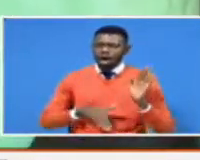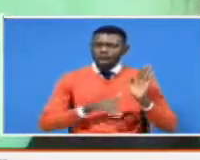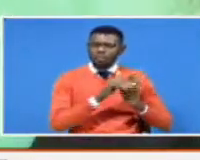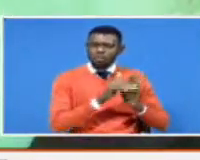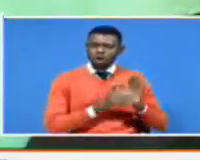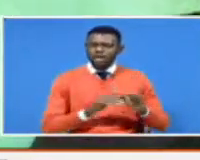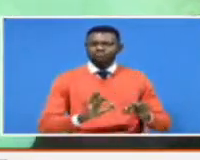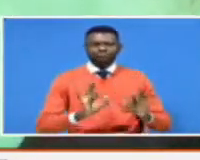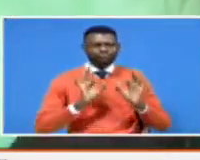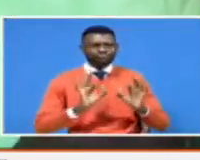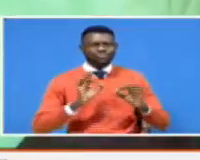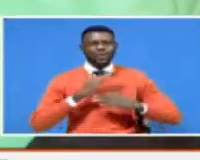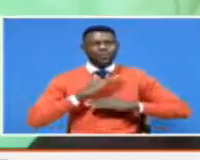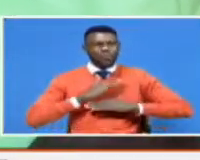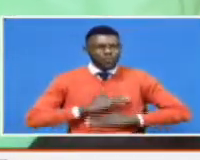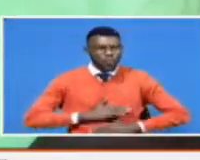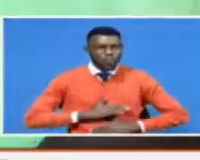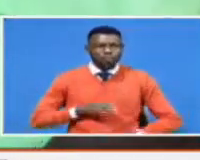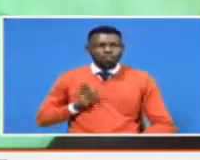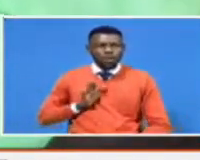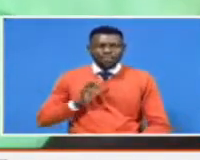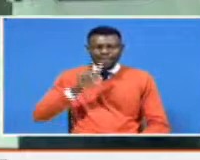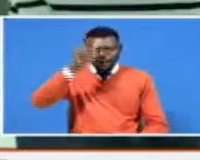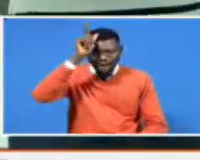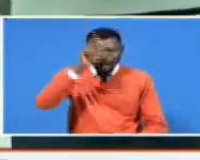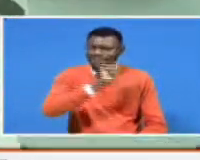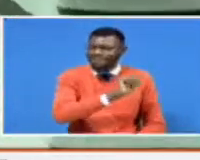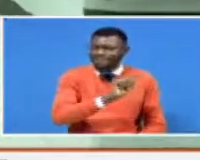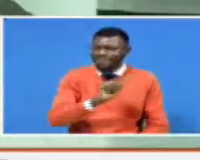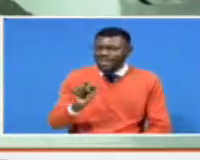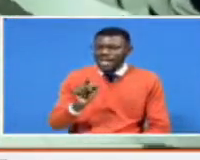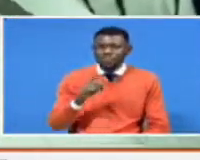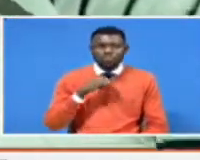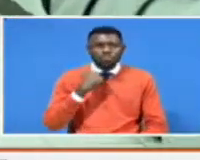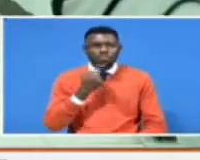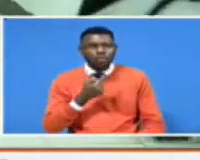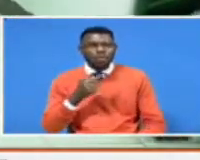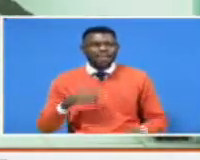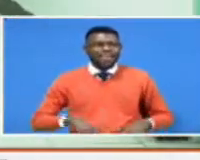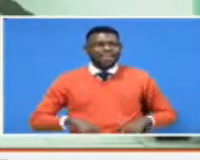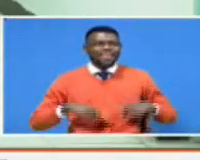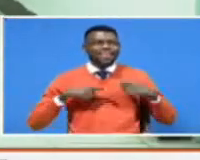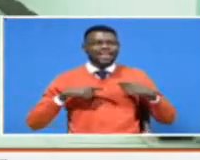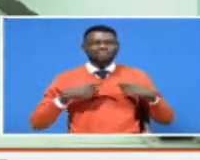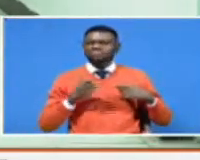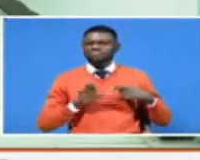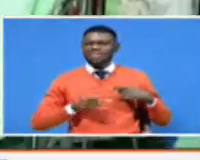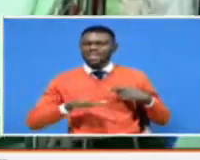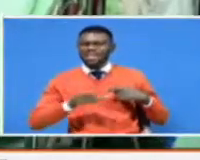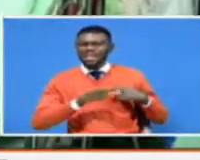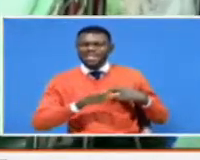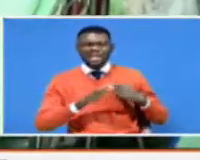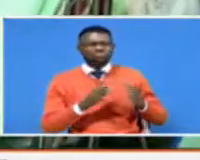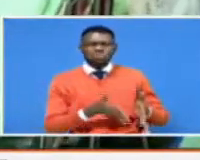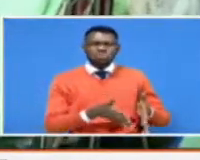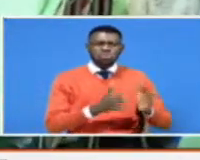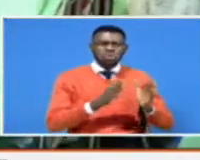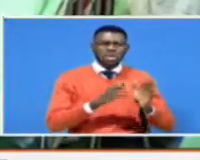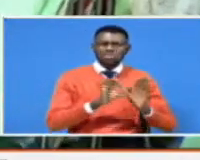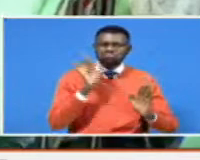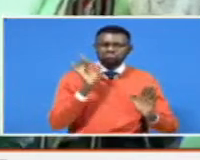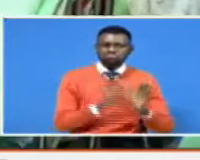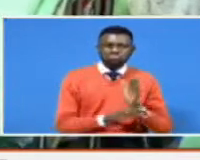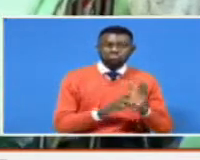kwa wanawake walioko mashinani kote nchini walio katika maeneo yenye barabara mbovu, huku